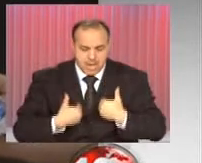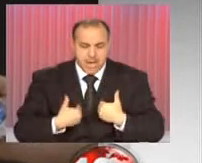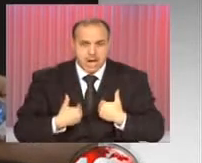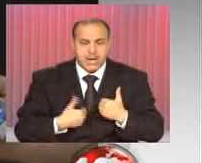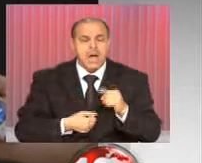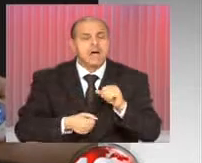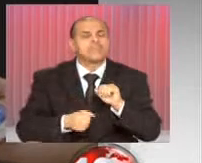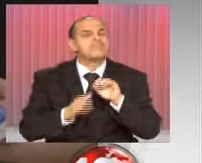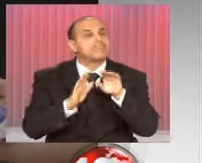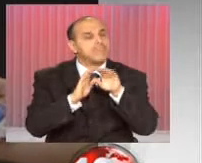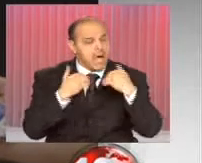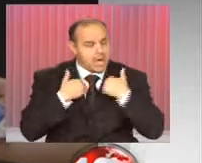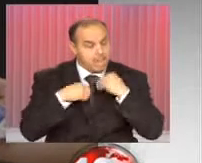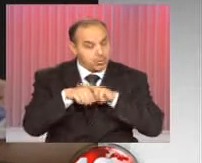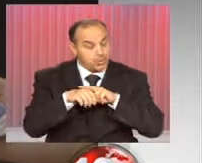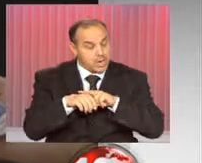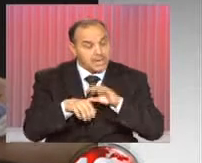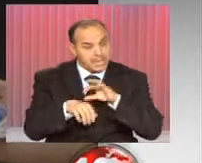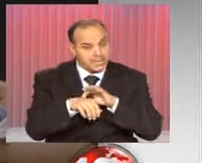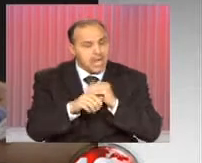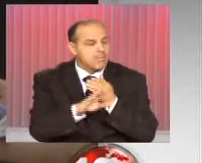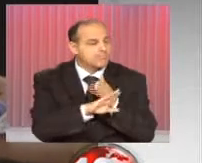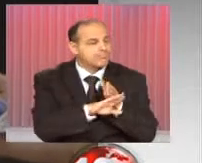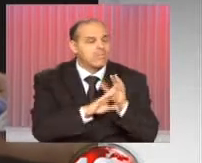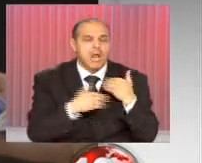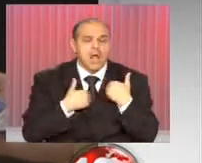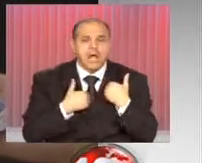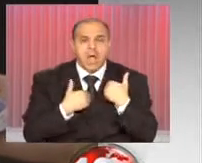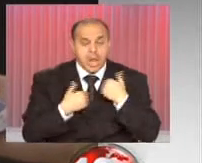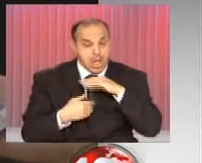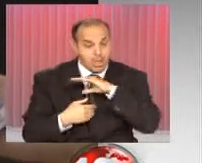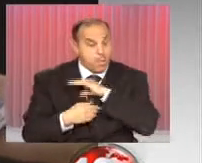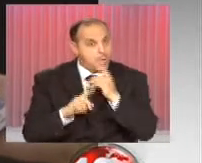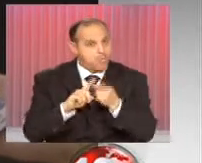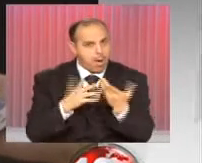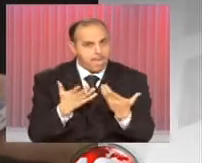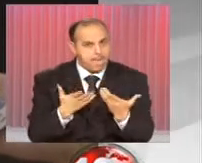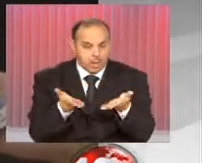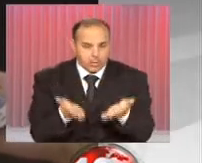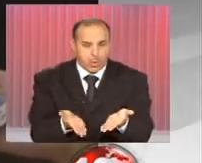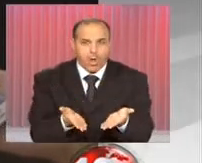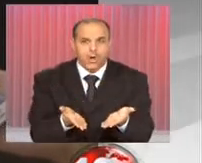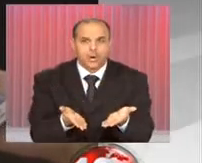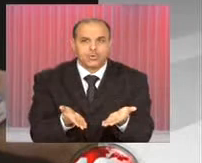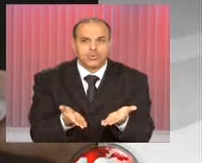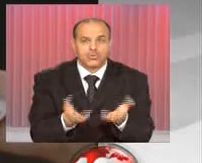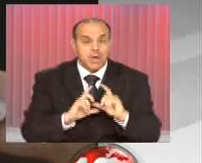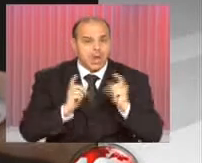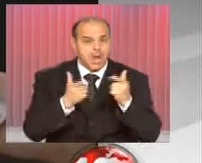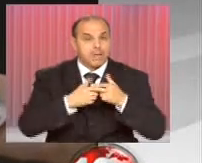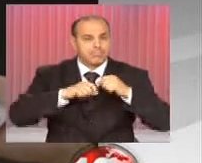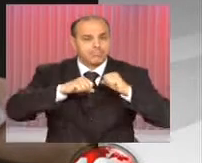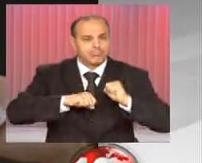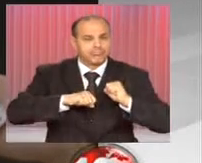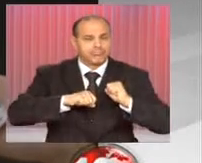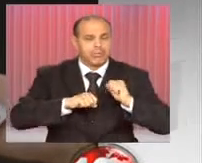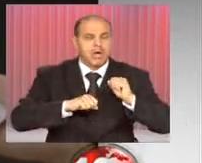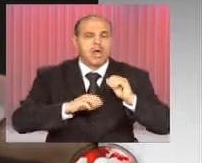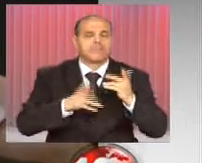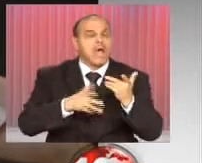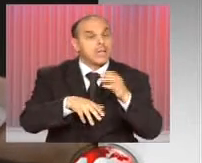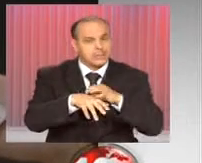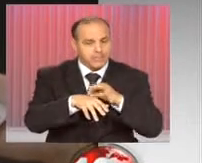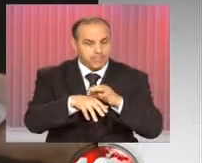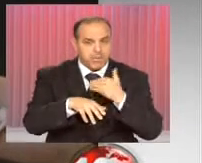كمنظومه صحيه ما قنناهاش. هذايا دور كبير ياسر اللي قايمه به الهيئه الوطنيه للاعتماد